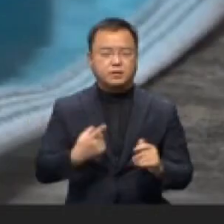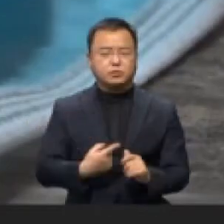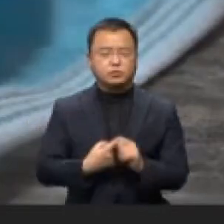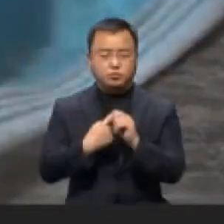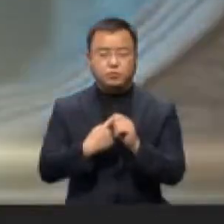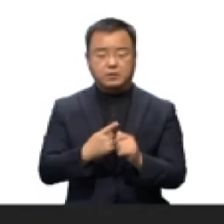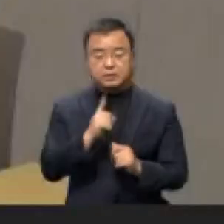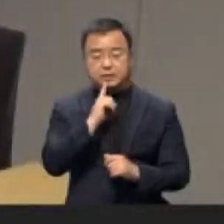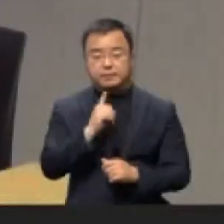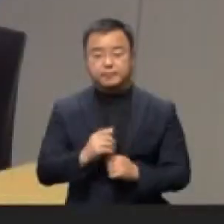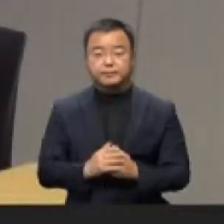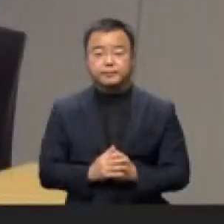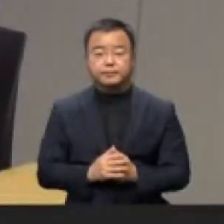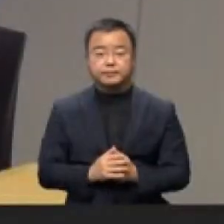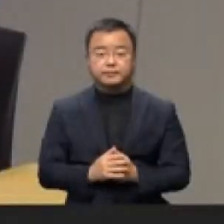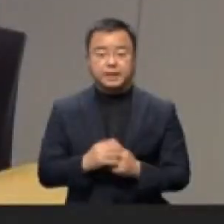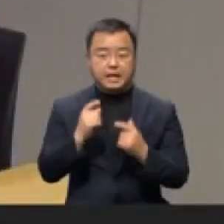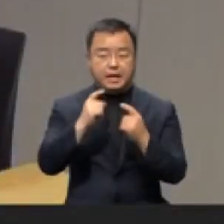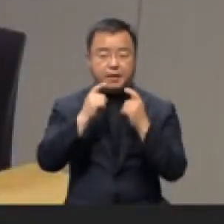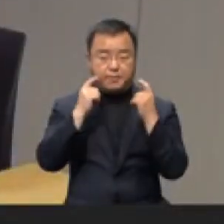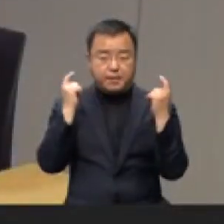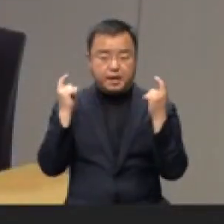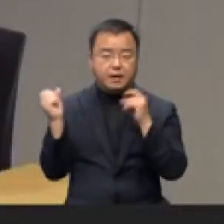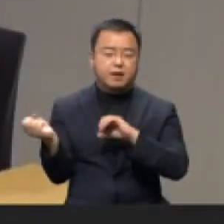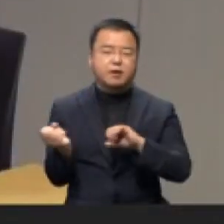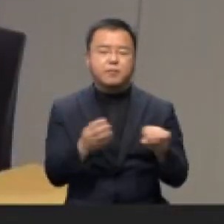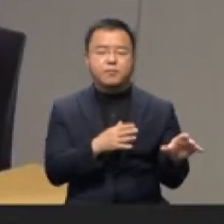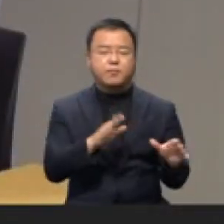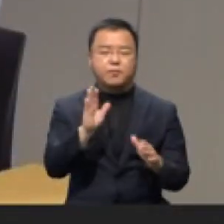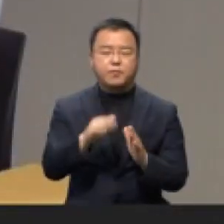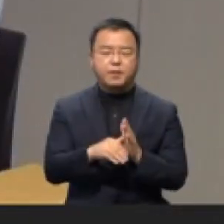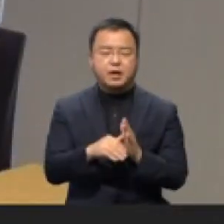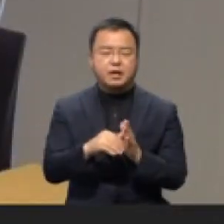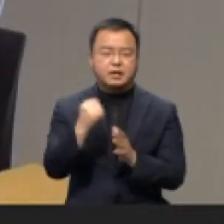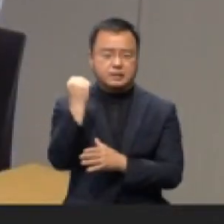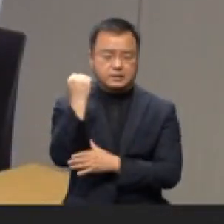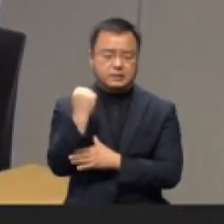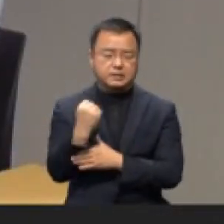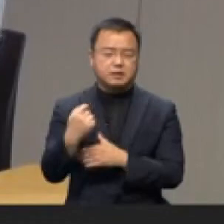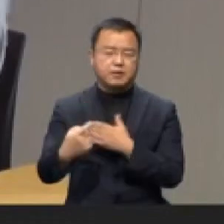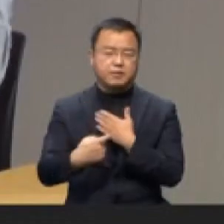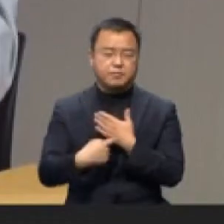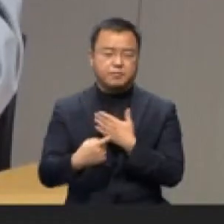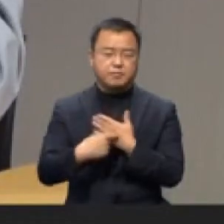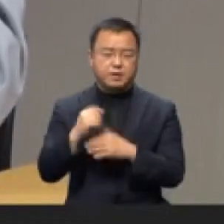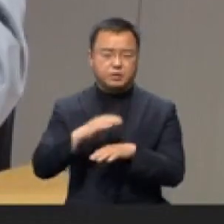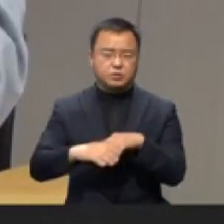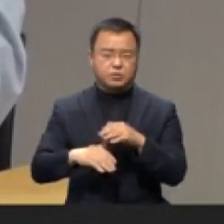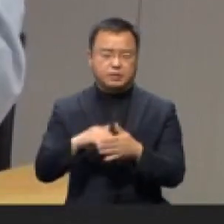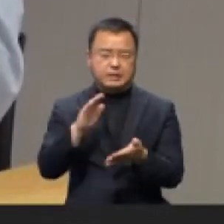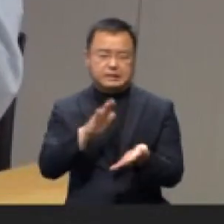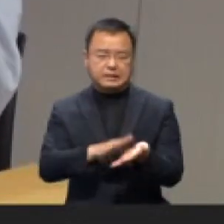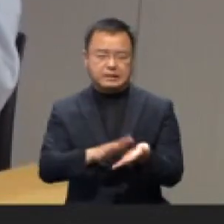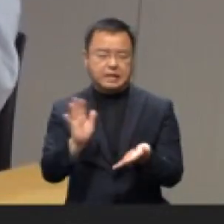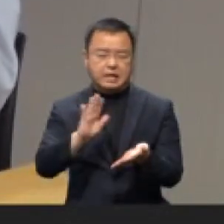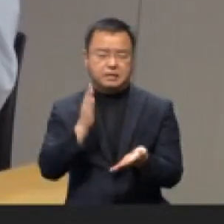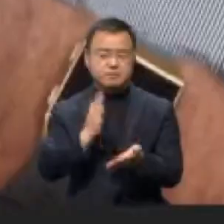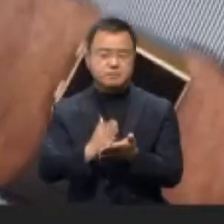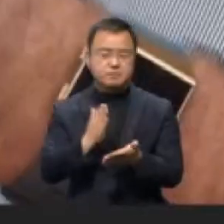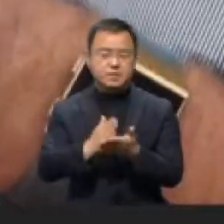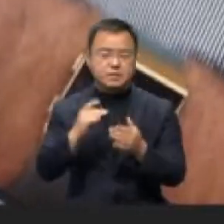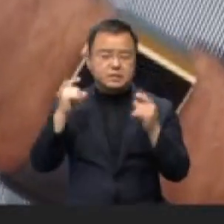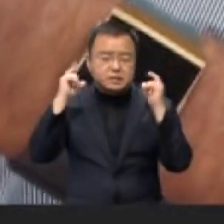말합니다. 마스크를 버릴 때는 오염된 마스크 표면이 손에 닿지 않게 주의해서 끈을 잡고 벗은